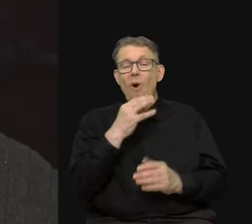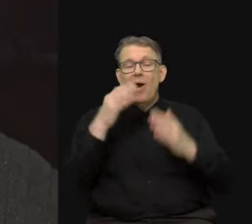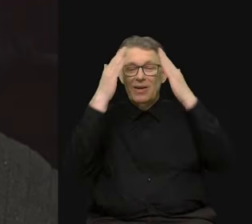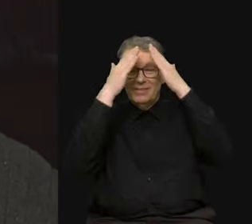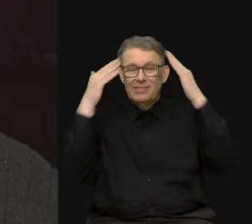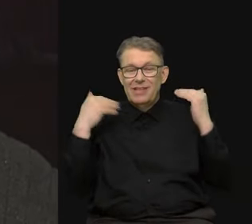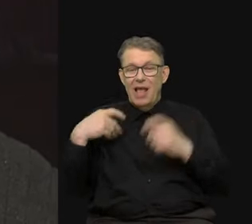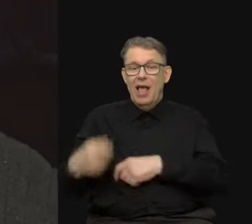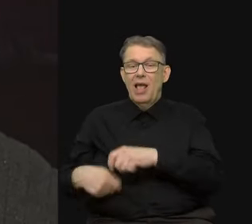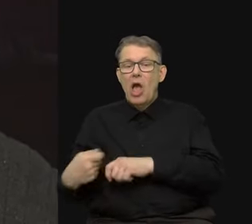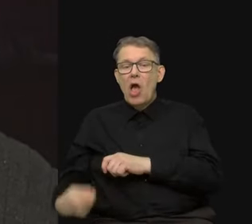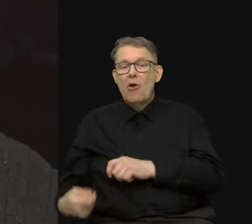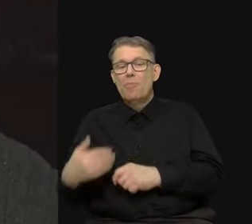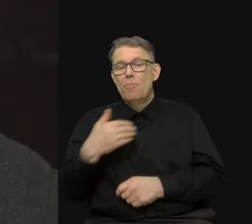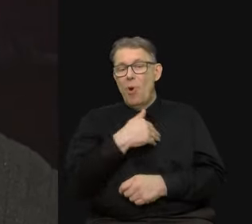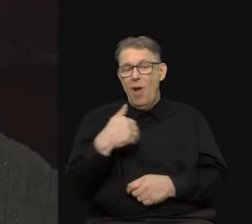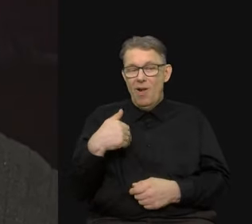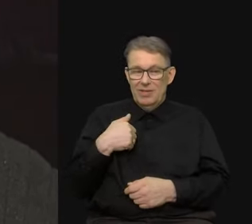Polsce.